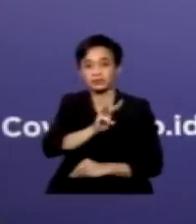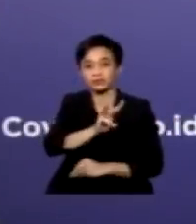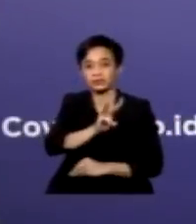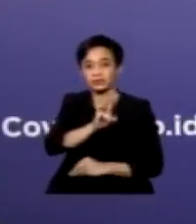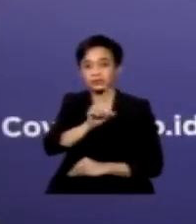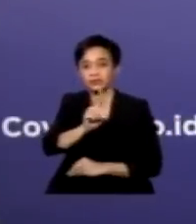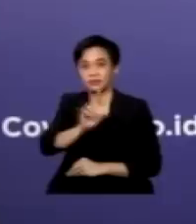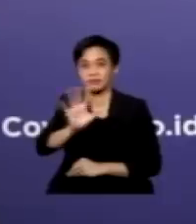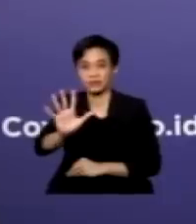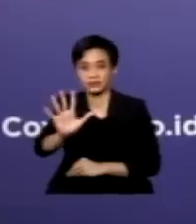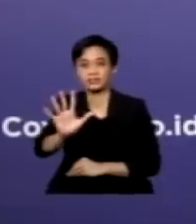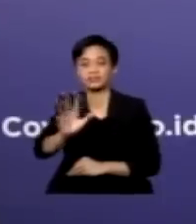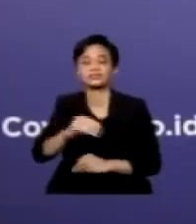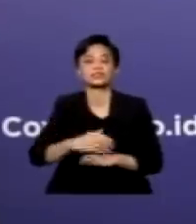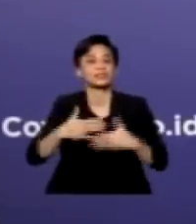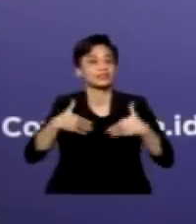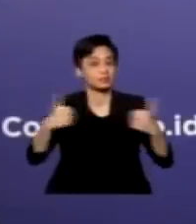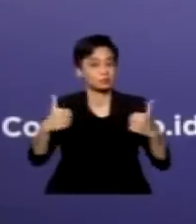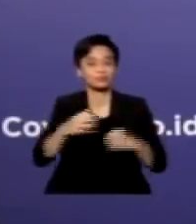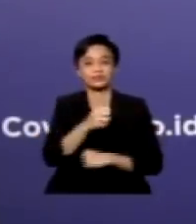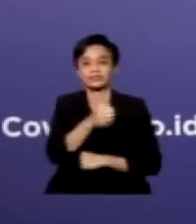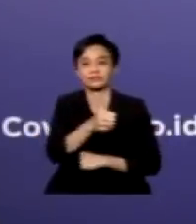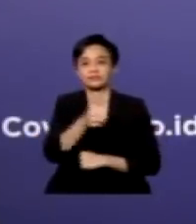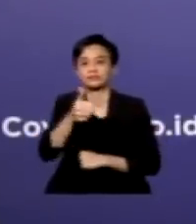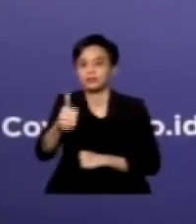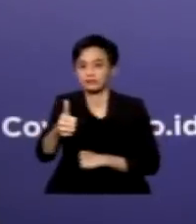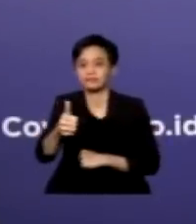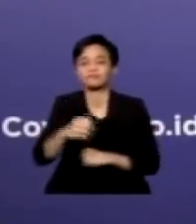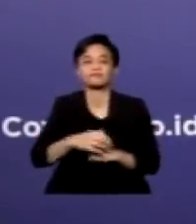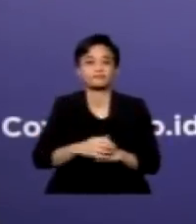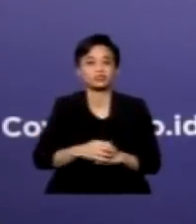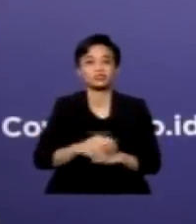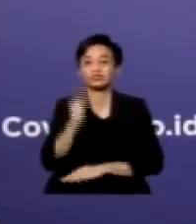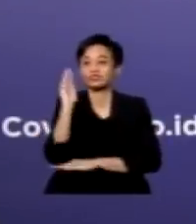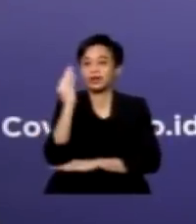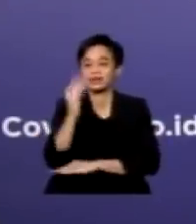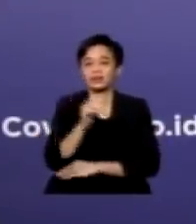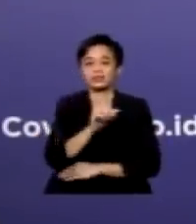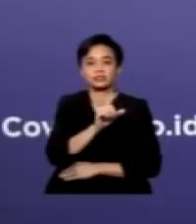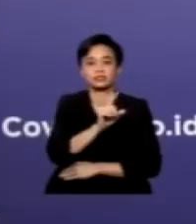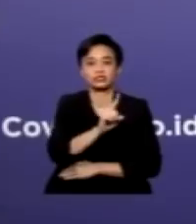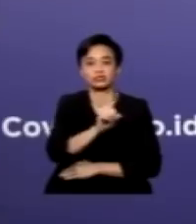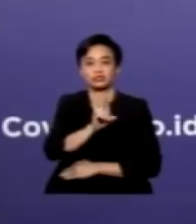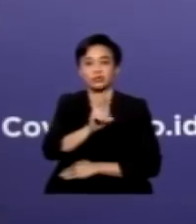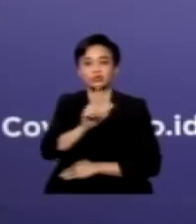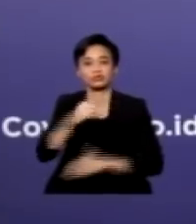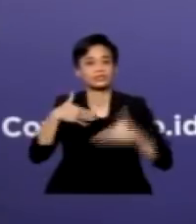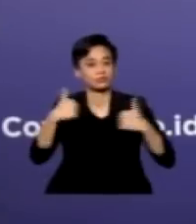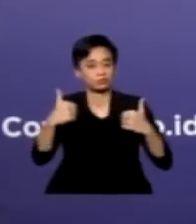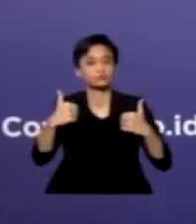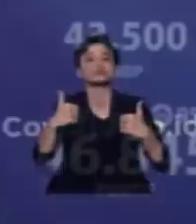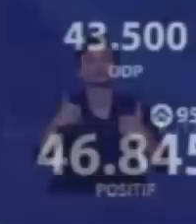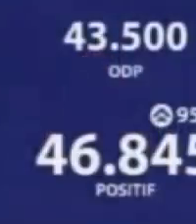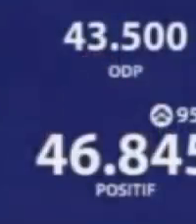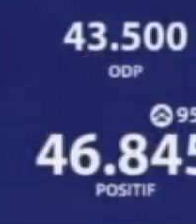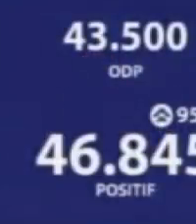315 orang dan sembuh 66 orang. Kemudian DKI Jakarta 127 orang, sembuh 74